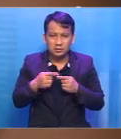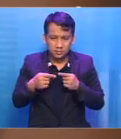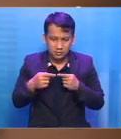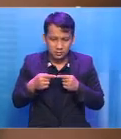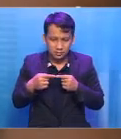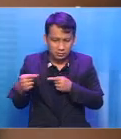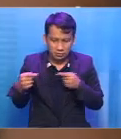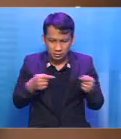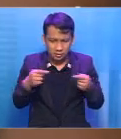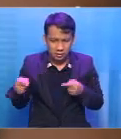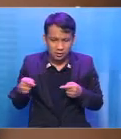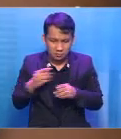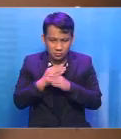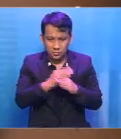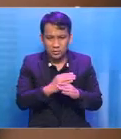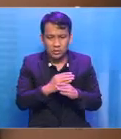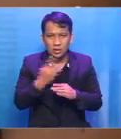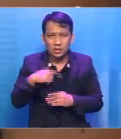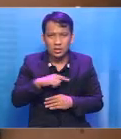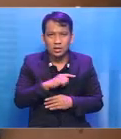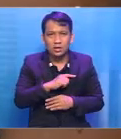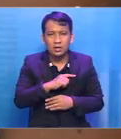panglaban sa